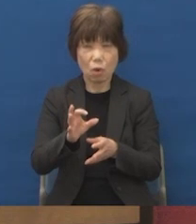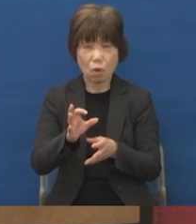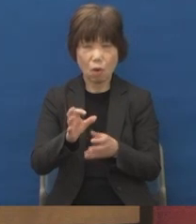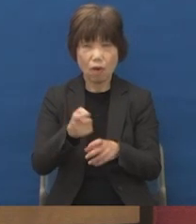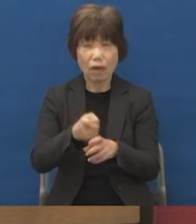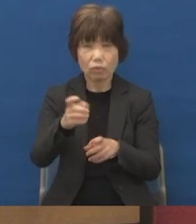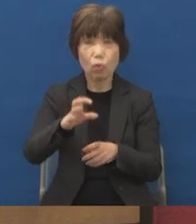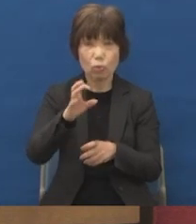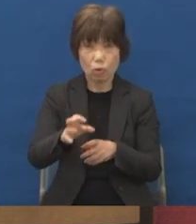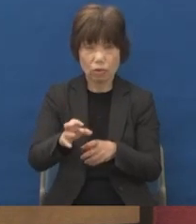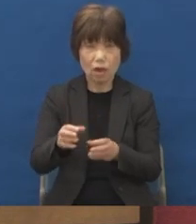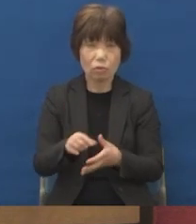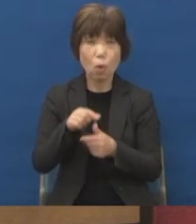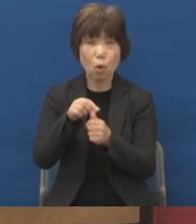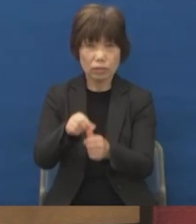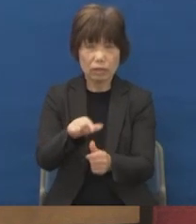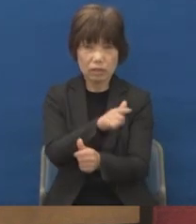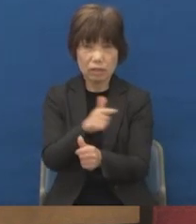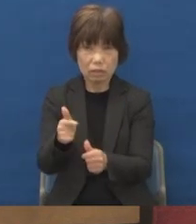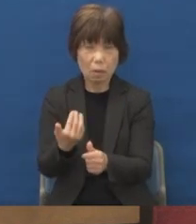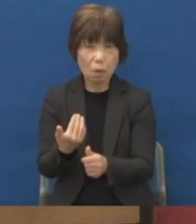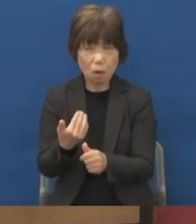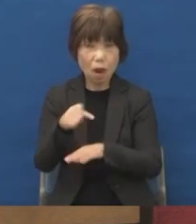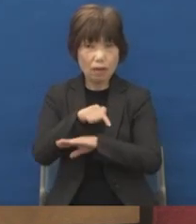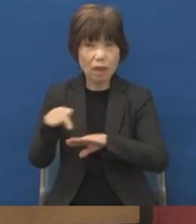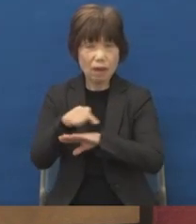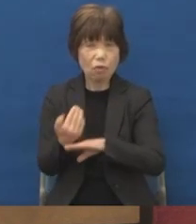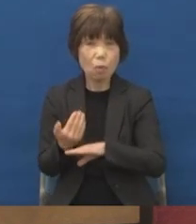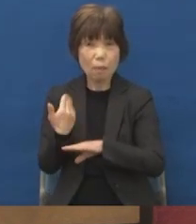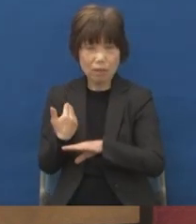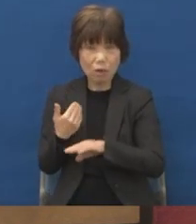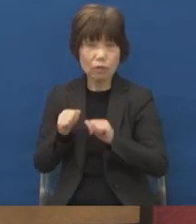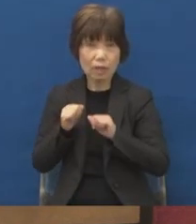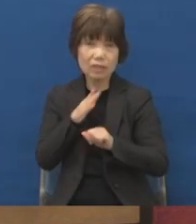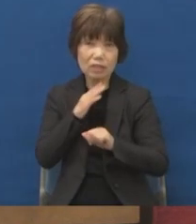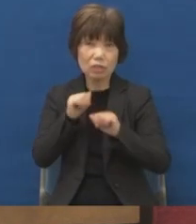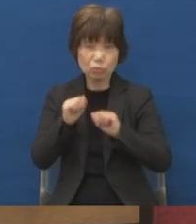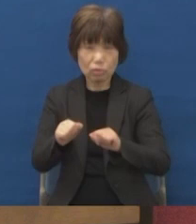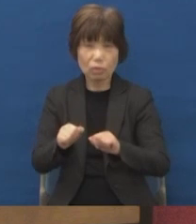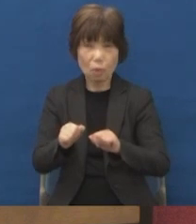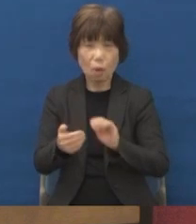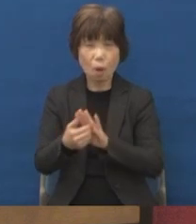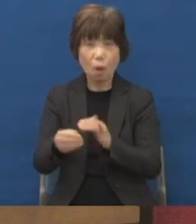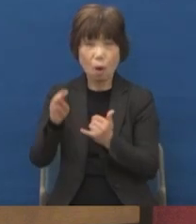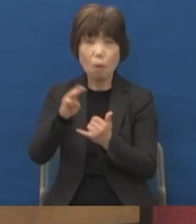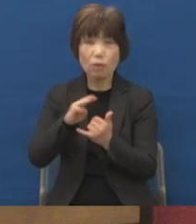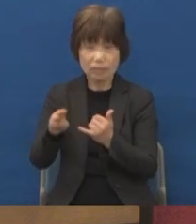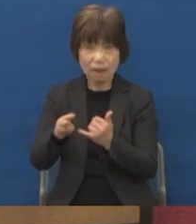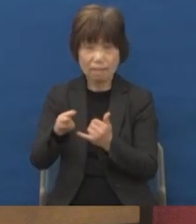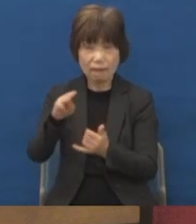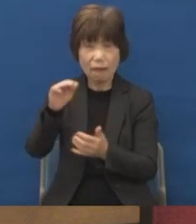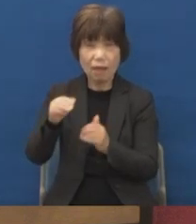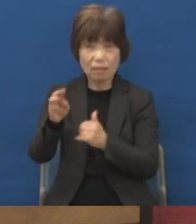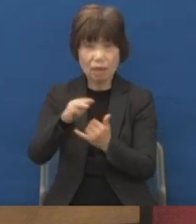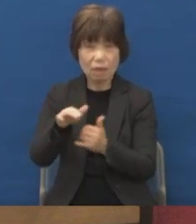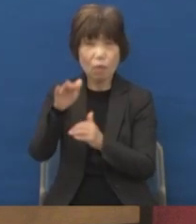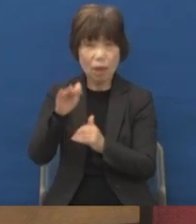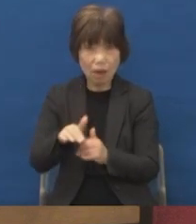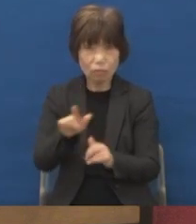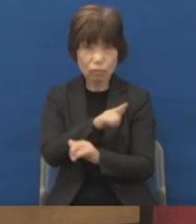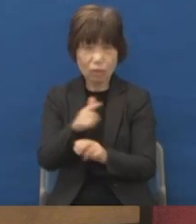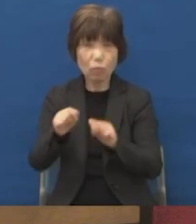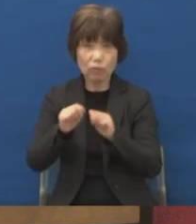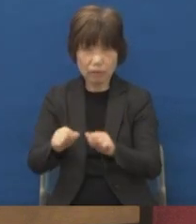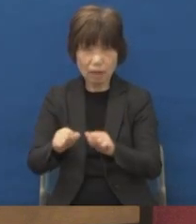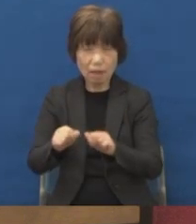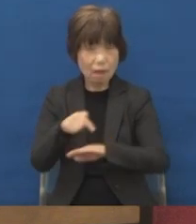計画を前倒し次第実施されるなど、防災・減災の取り組みを強化する考えのもと、編成されたもの